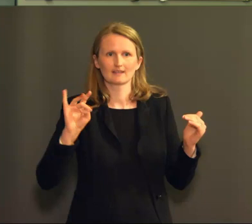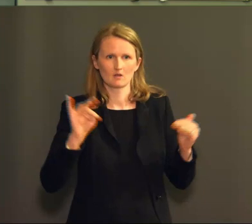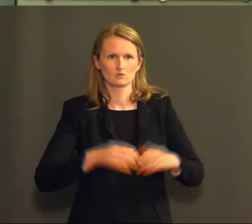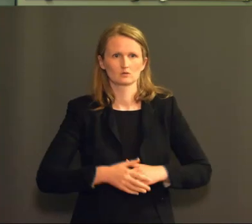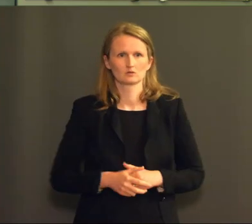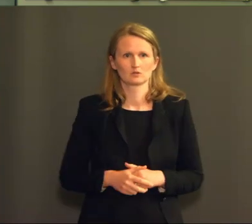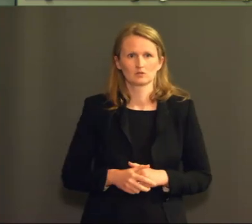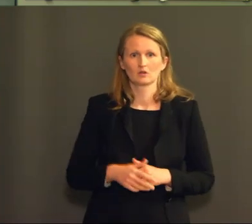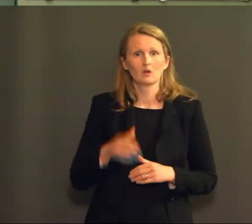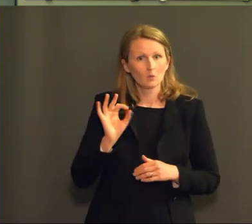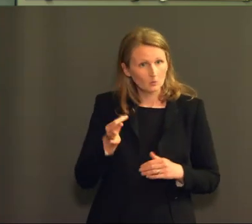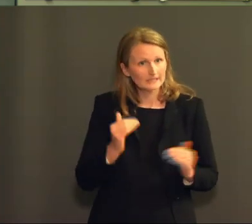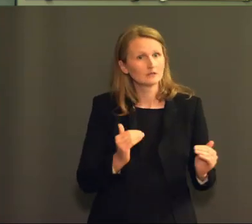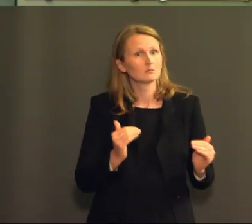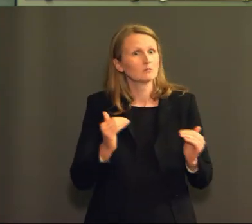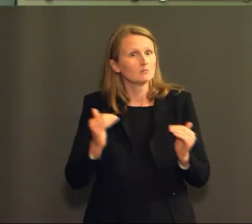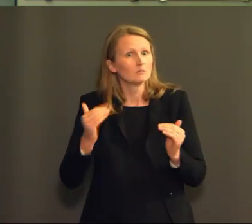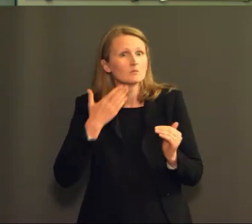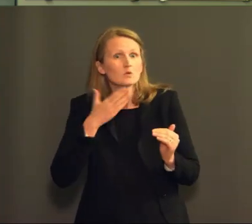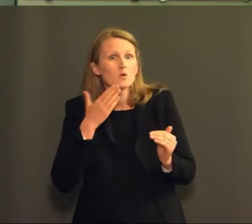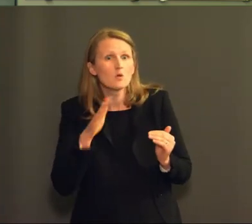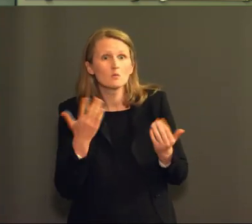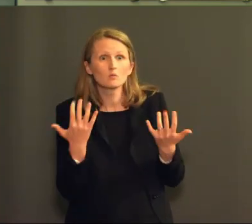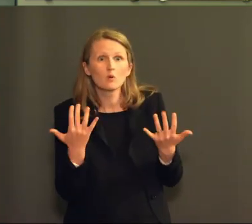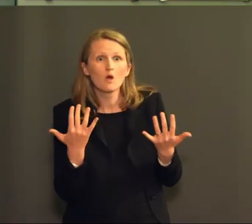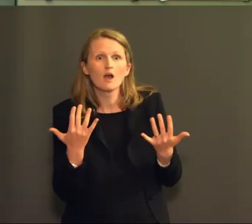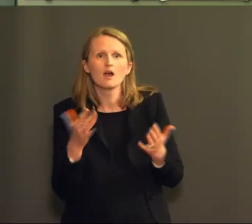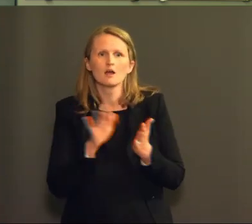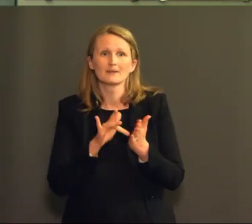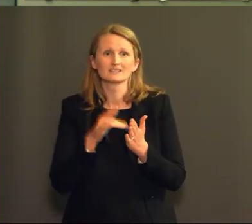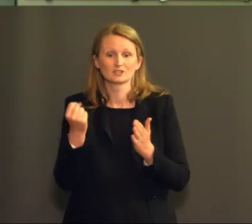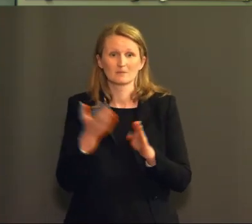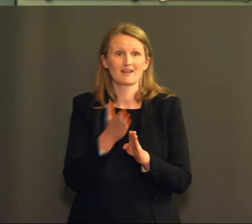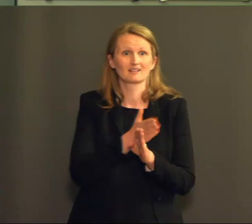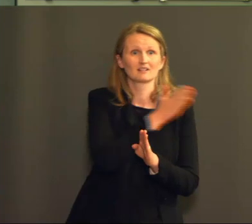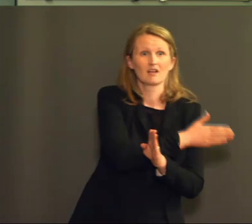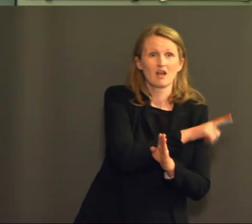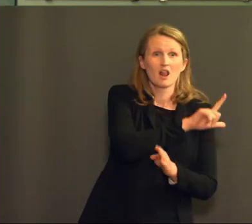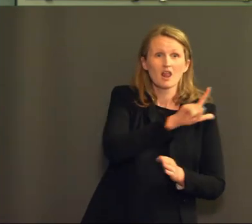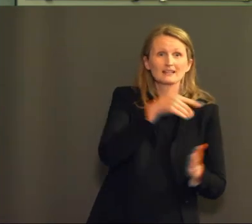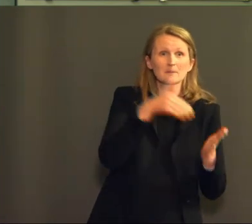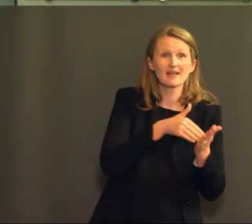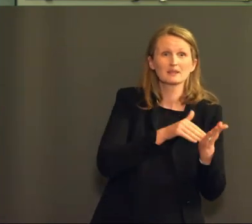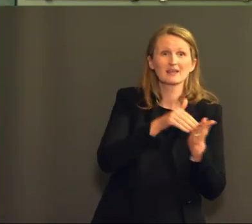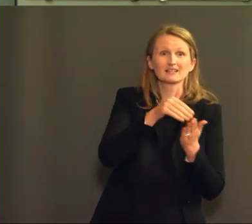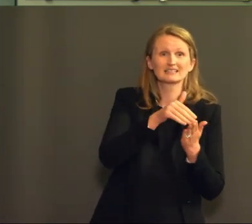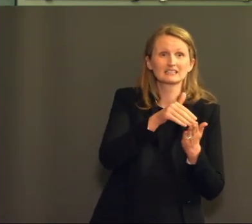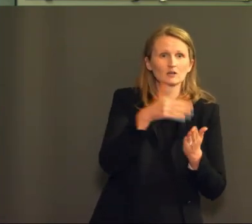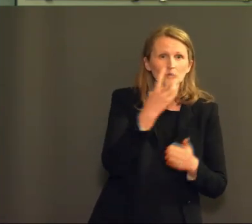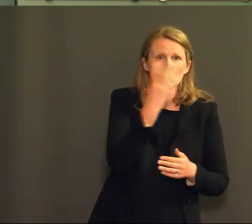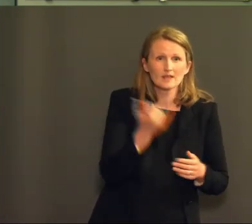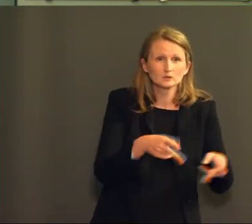passée, lorsque lundi, mardi et mercredi, plus d'infections ont été rapportées que les autres jours de la